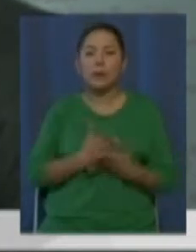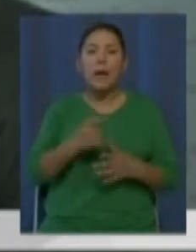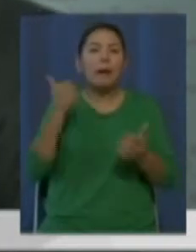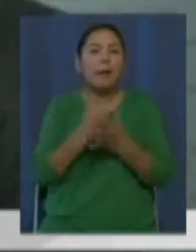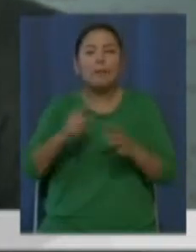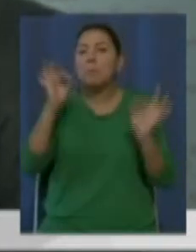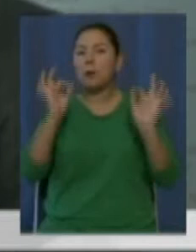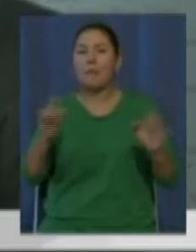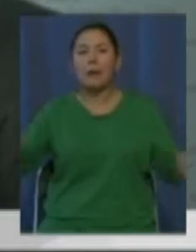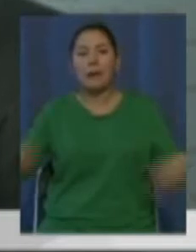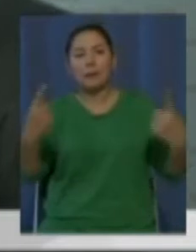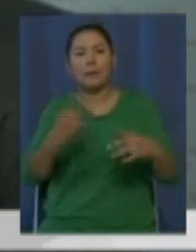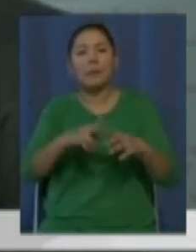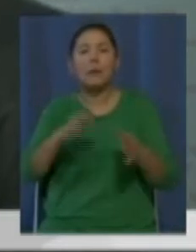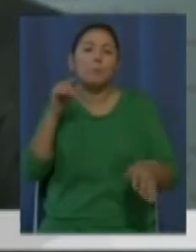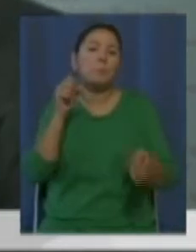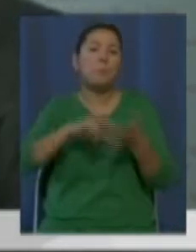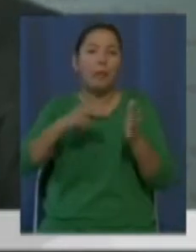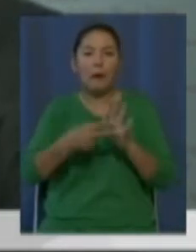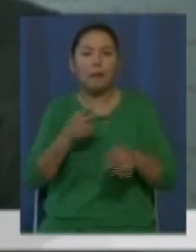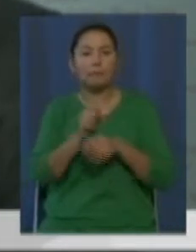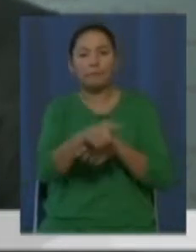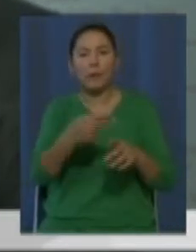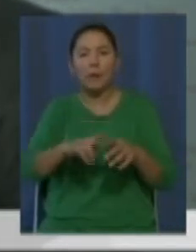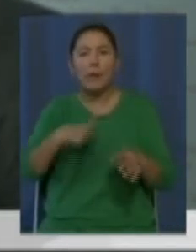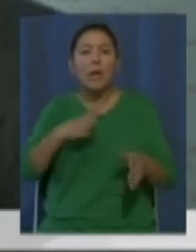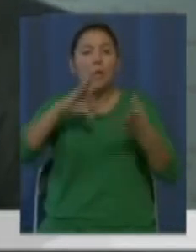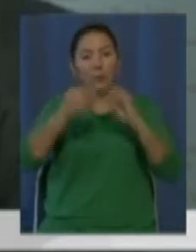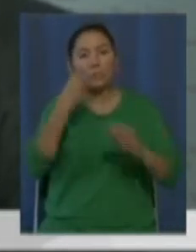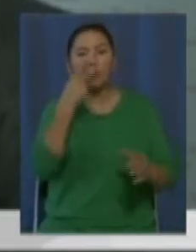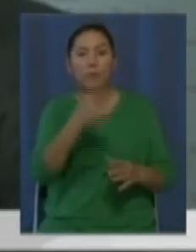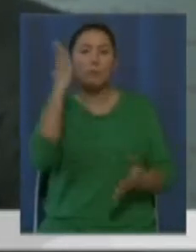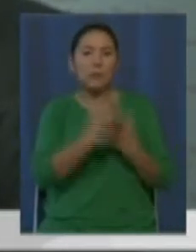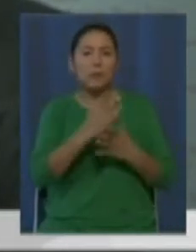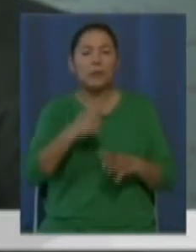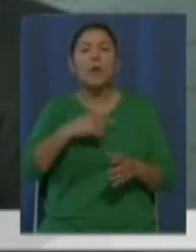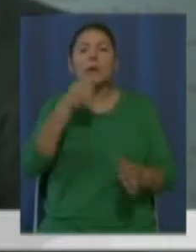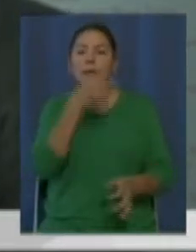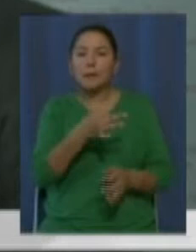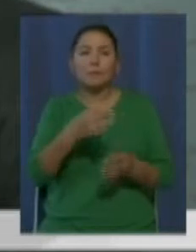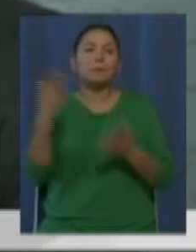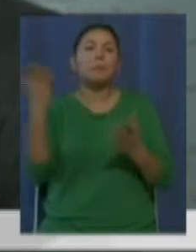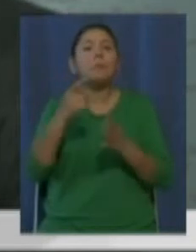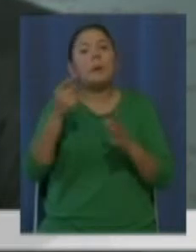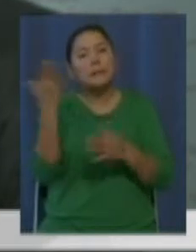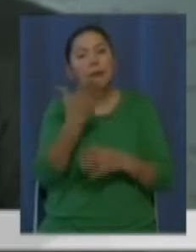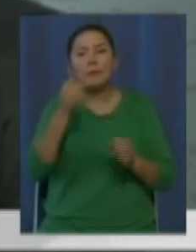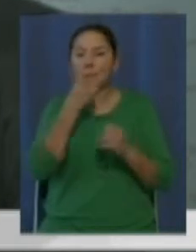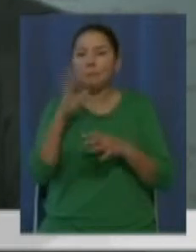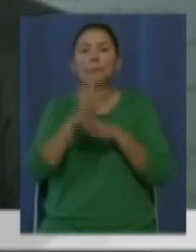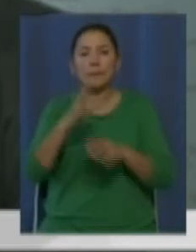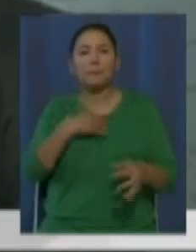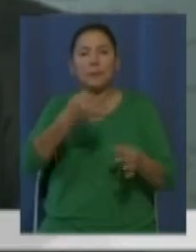жетті деді. Соның ішінен керек бағытта көптігін қаржы жұмсап, соны тапсырып атыр.